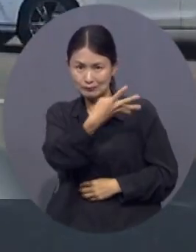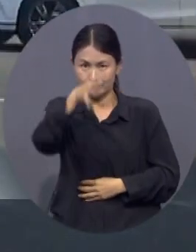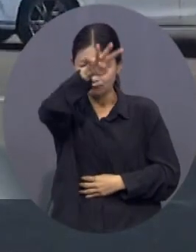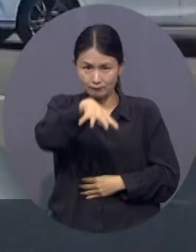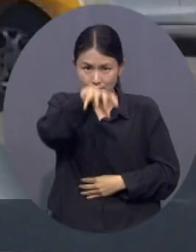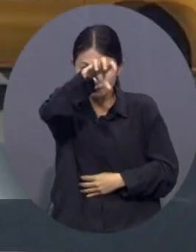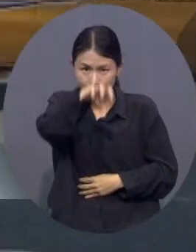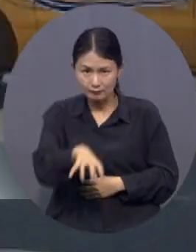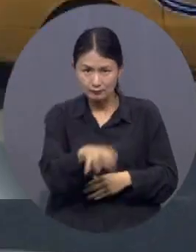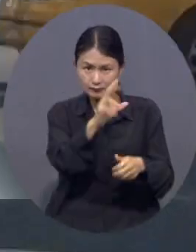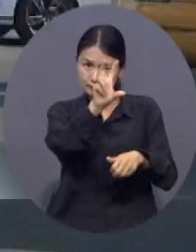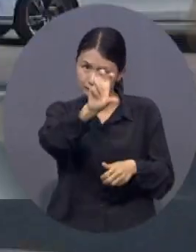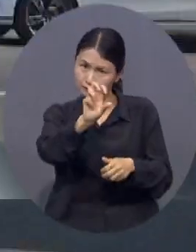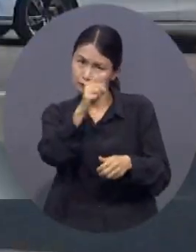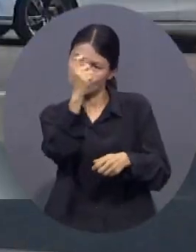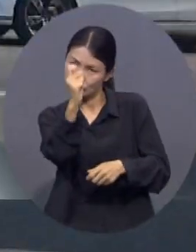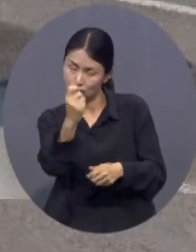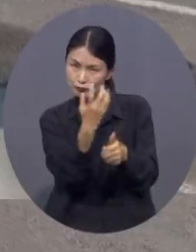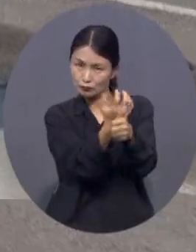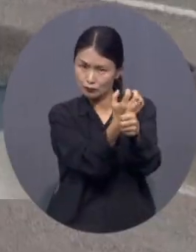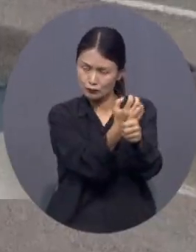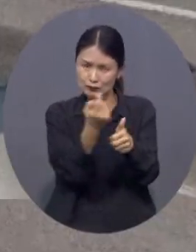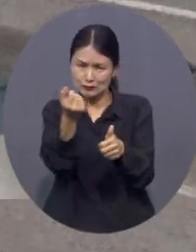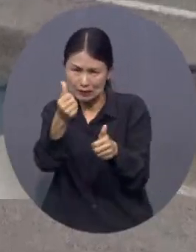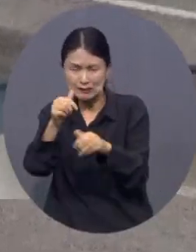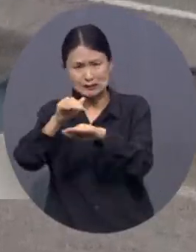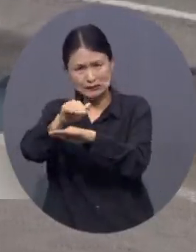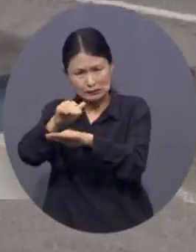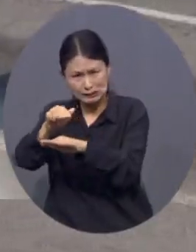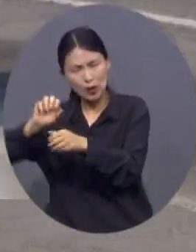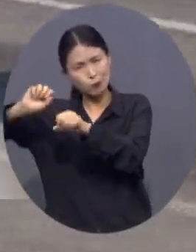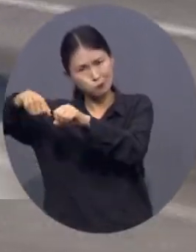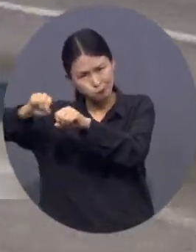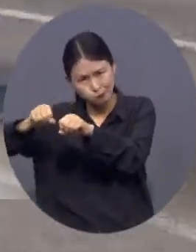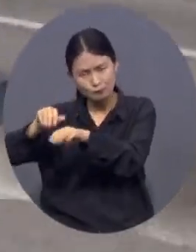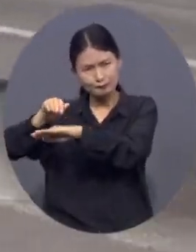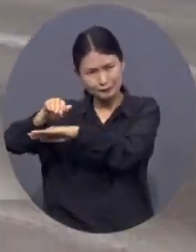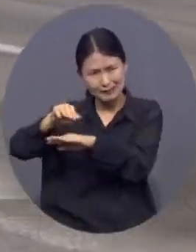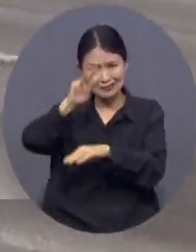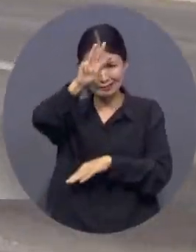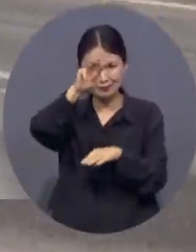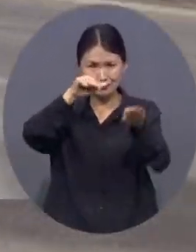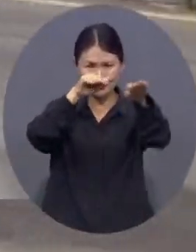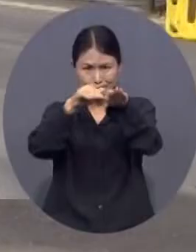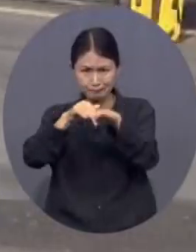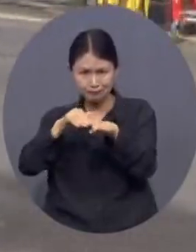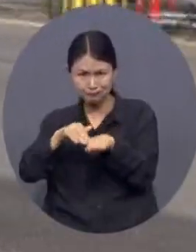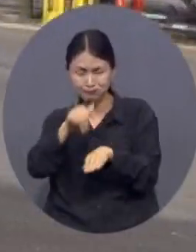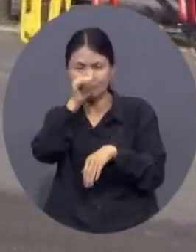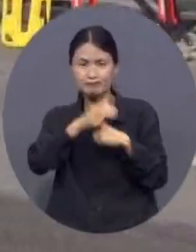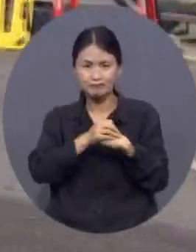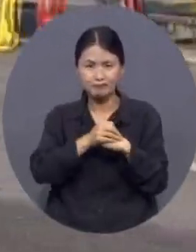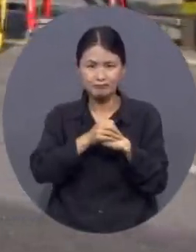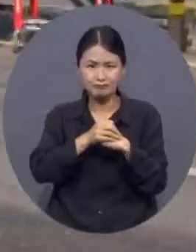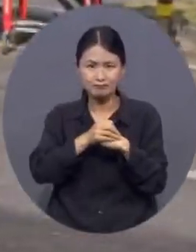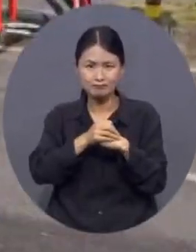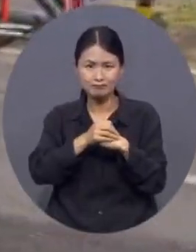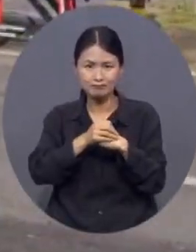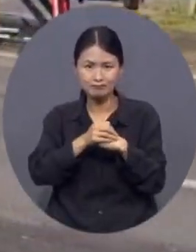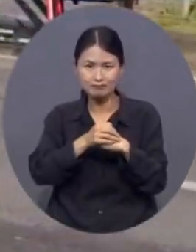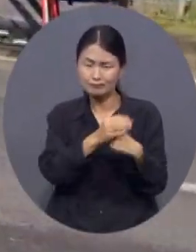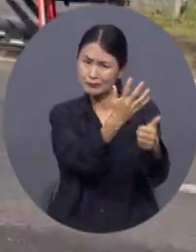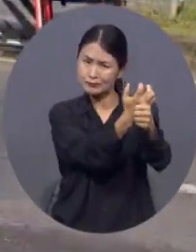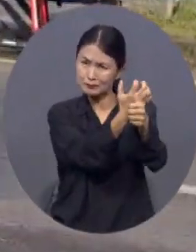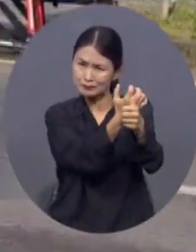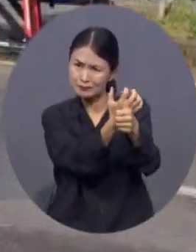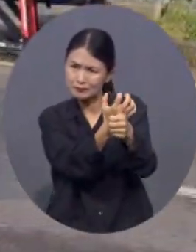사거리에서 25톤짜리 덤프트럭이 소형 화물차와 오토바이, 승용차 등 3대를 잇따라 들이받았습니다.